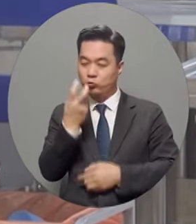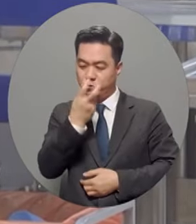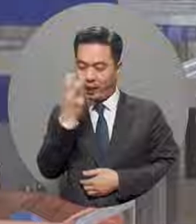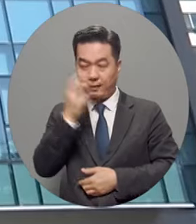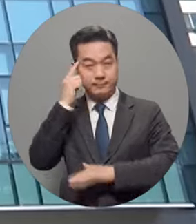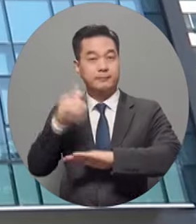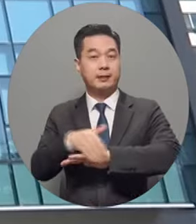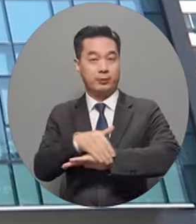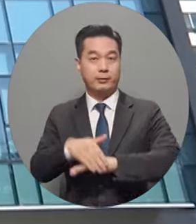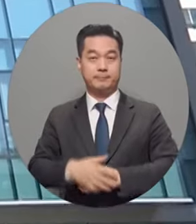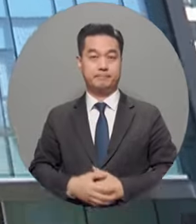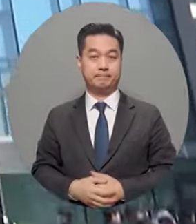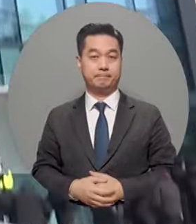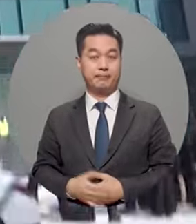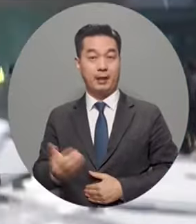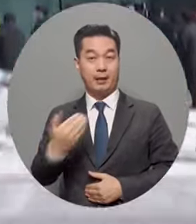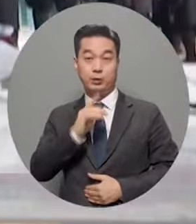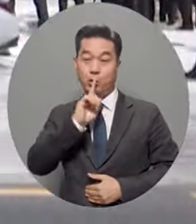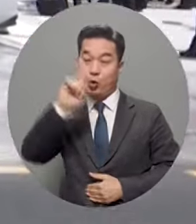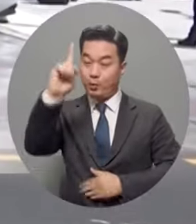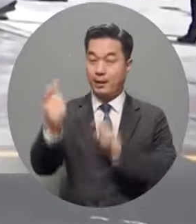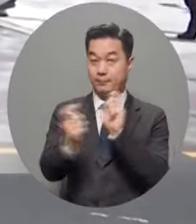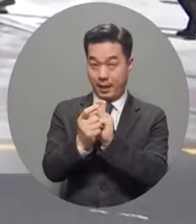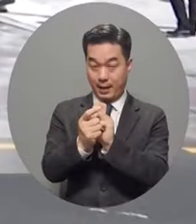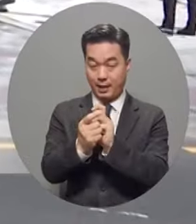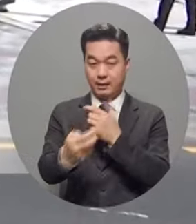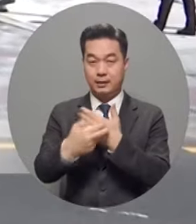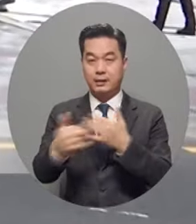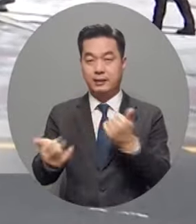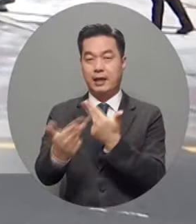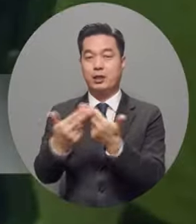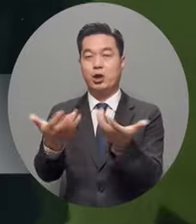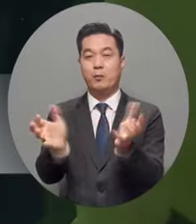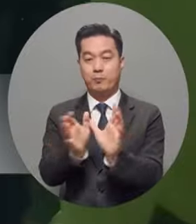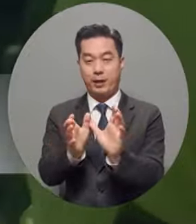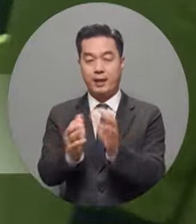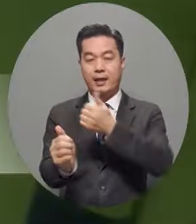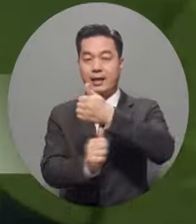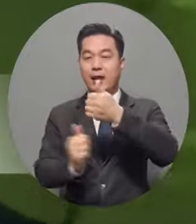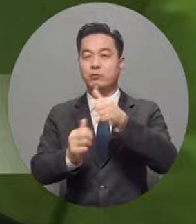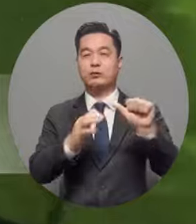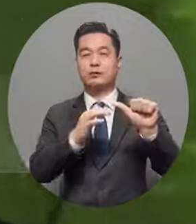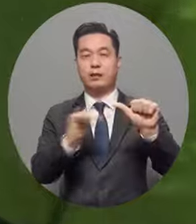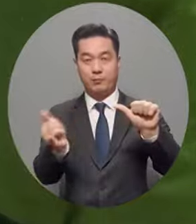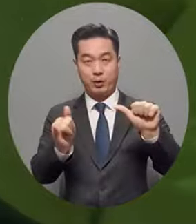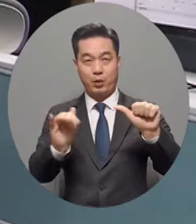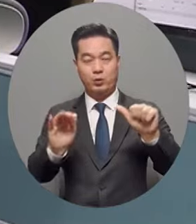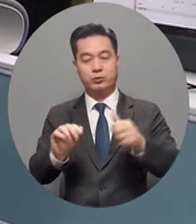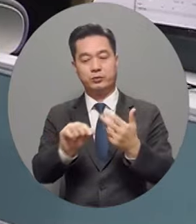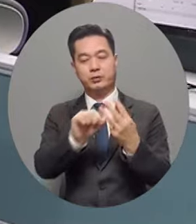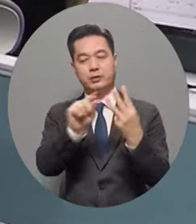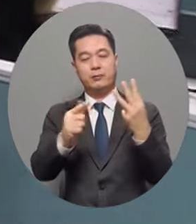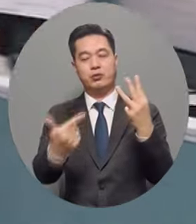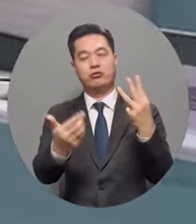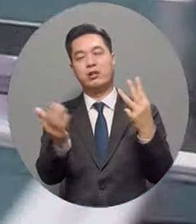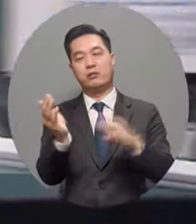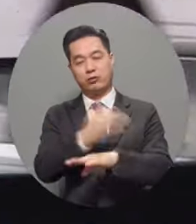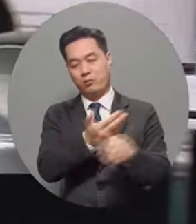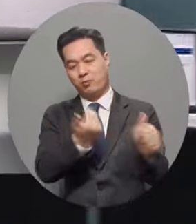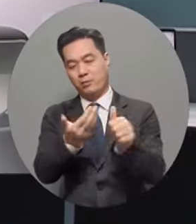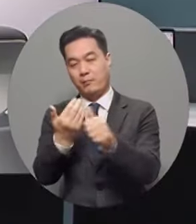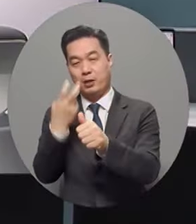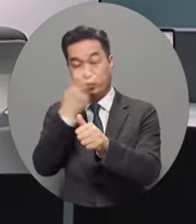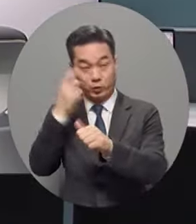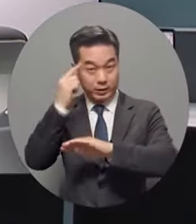밝혔습니다 앞서 고발된 의사협회 전현직 간부 다섯명은 오는 6일부터 불러 조사합니다 정부는 응급 환자의